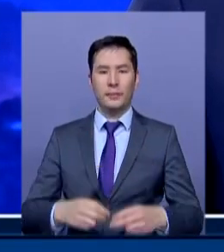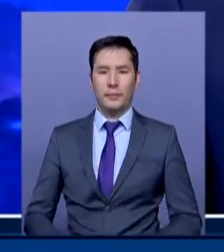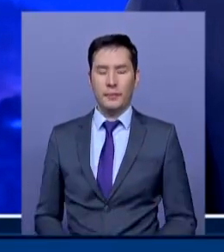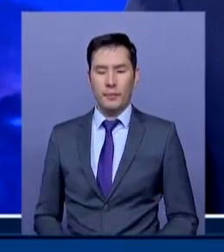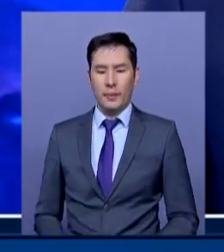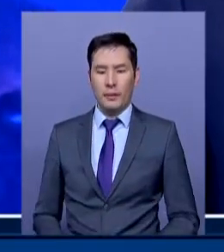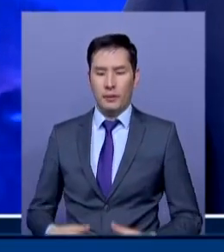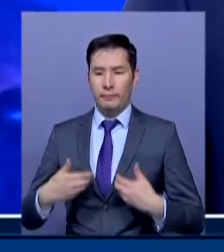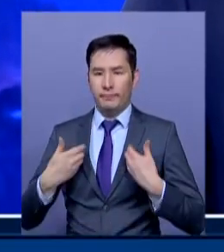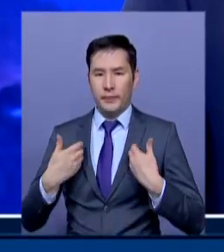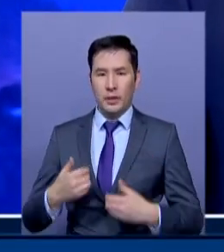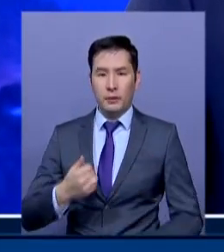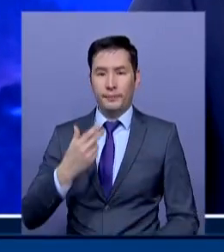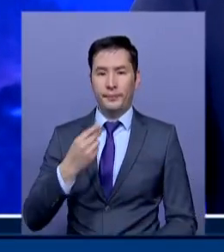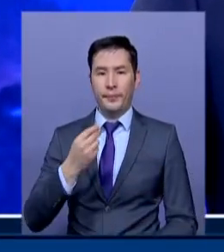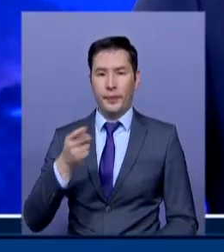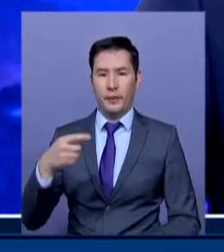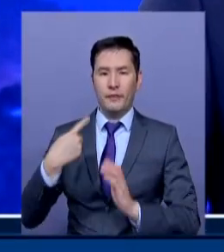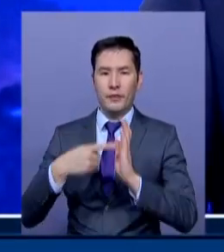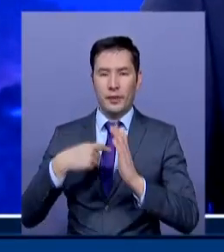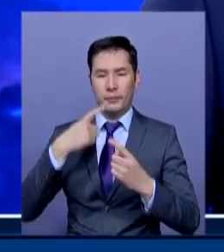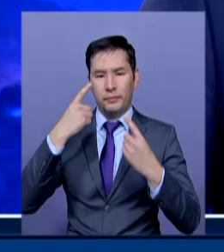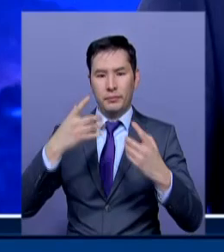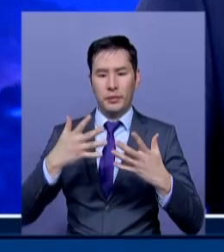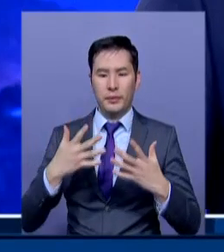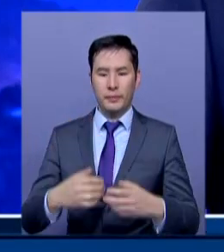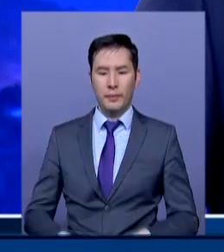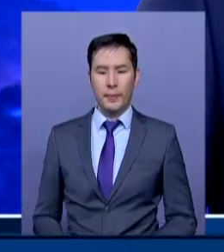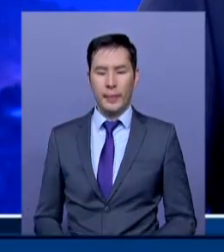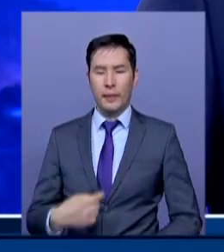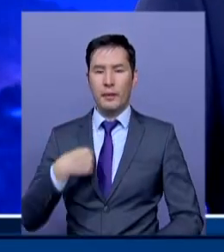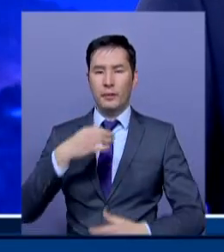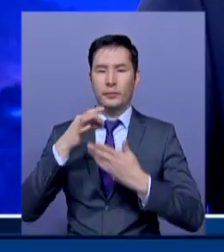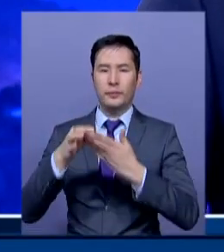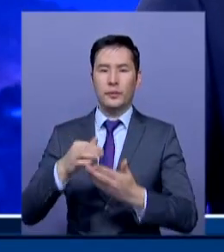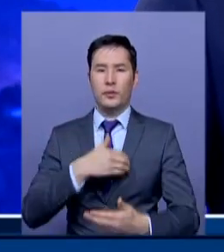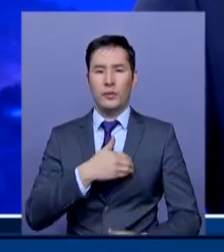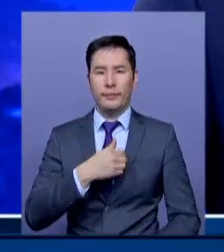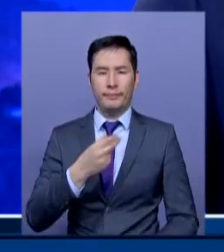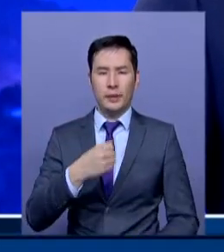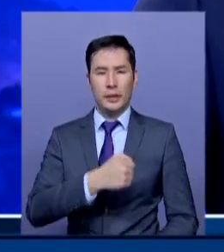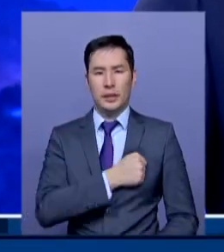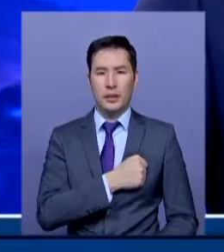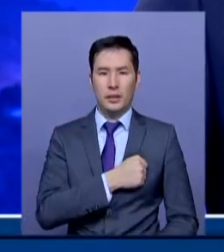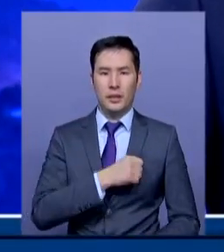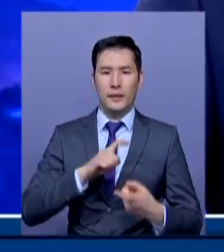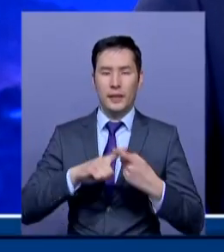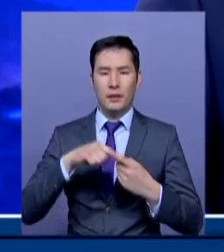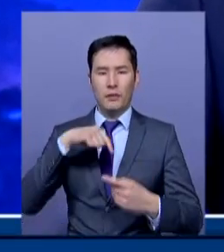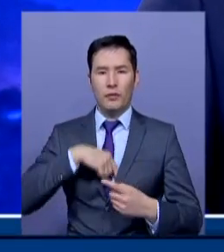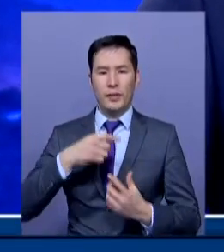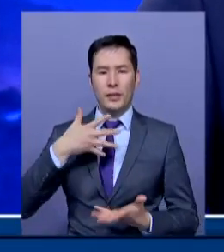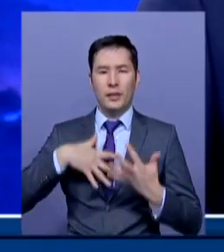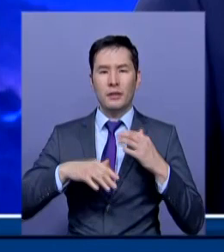Сәлеметсіздер ме? Иә, сұрағыңызды түсіндім. Бұл сауалыңызға жауап ретінде енді өкінішке орай, мына иммунитеттің үш түрі болады